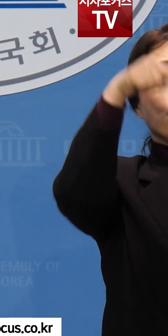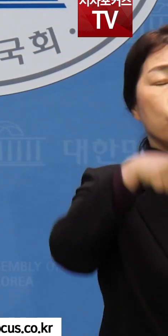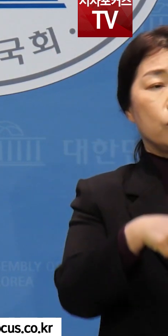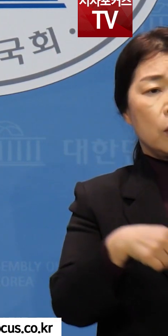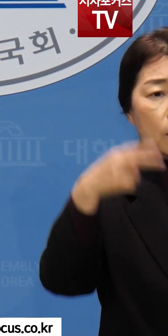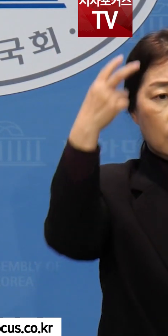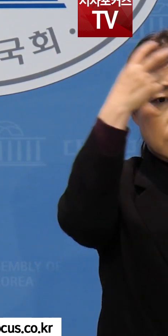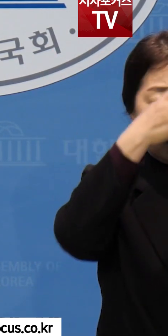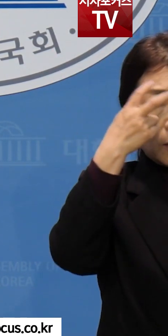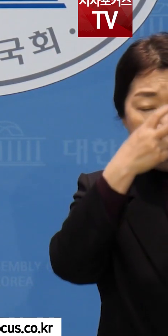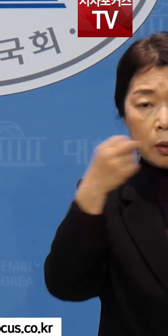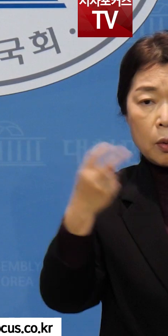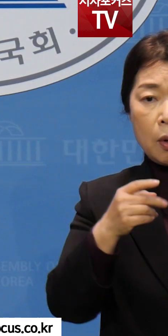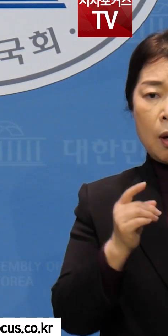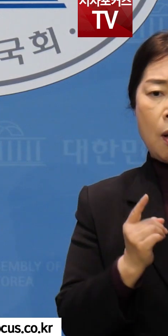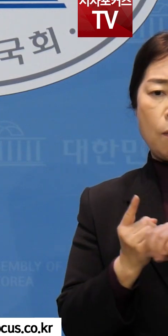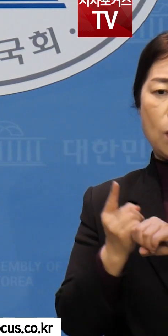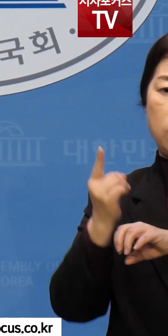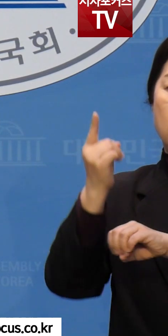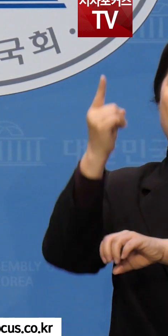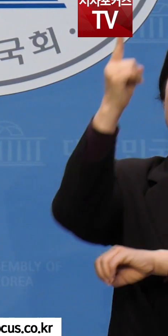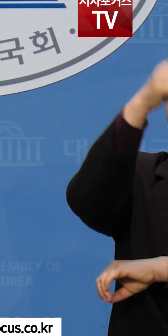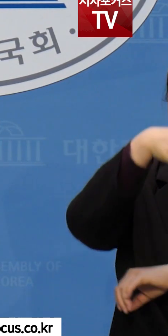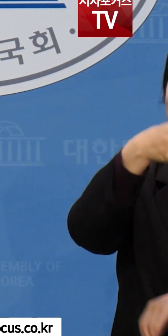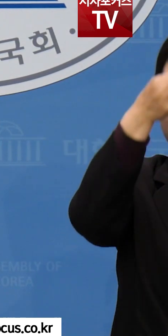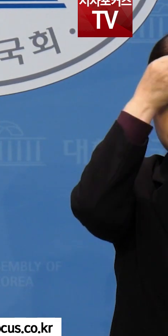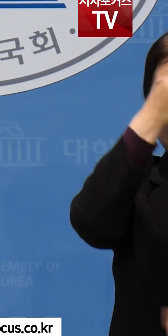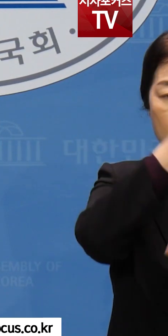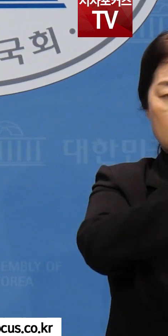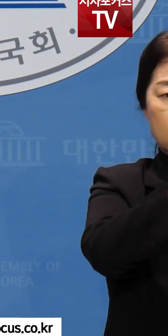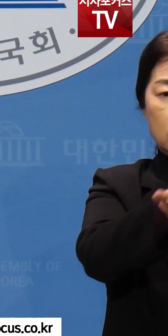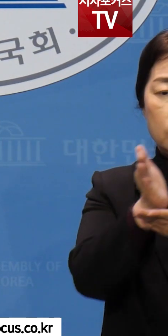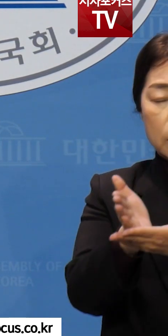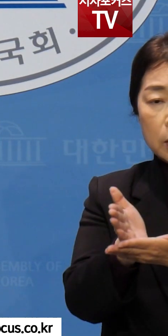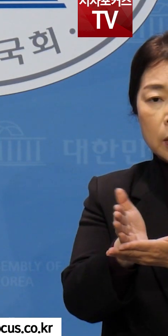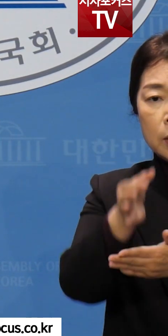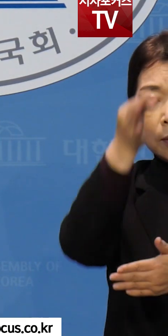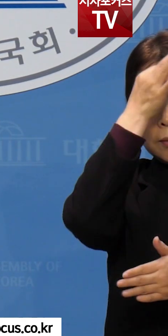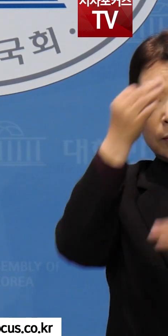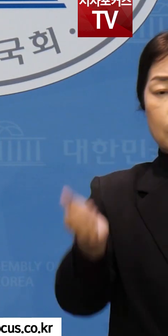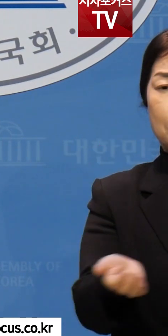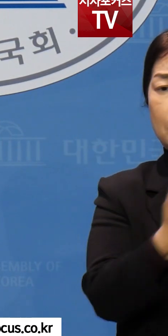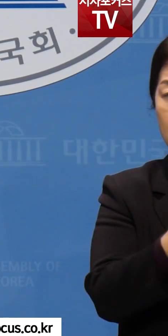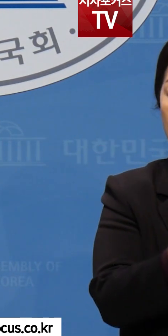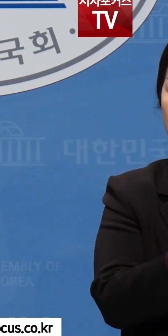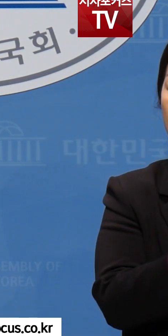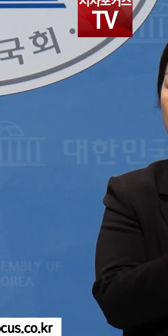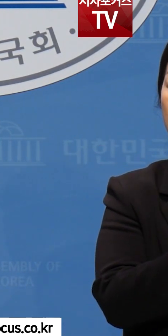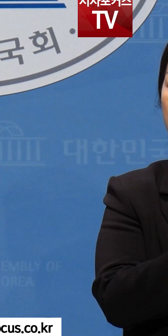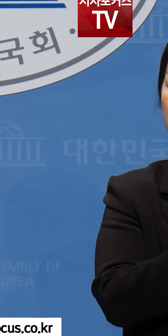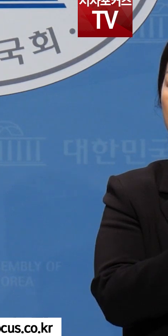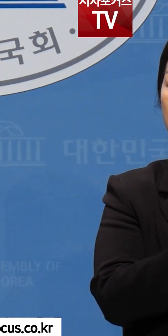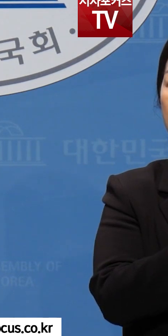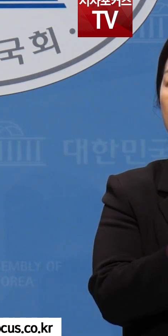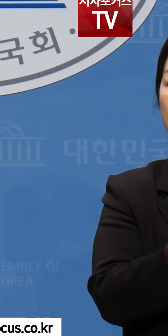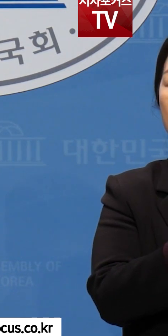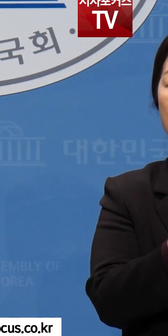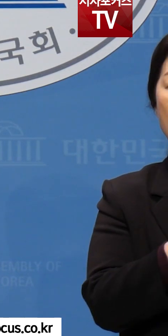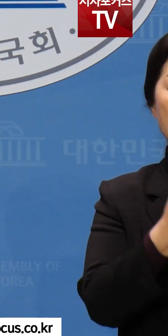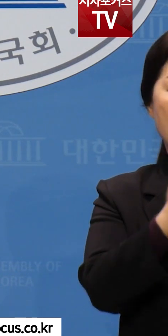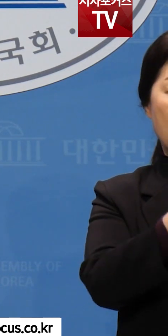우주탐사, 대형 발사체 기술 등 첨단 기술 분야에서 선진국